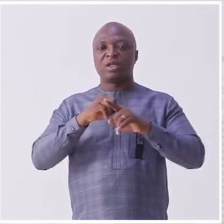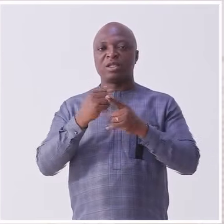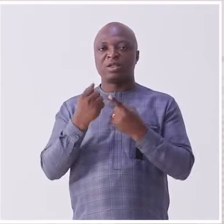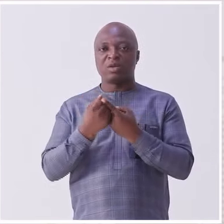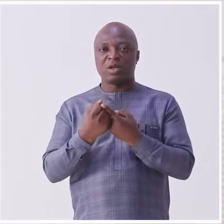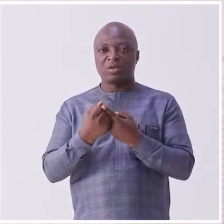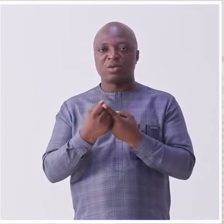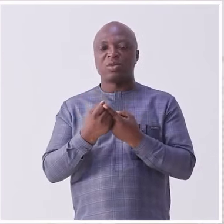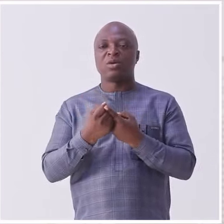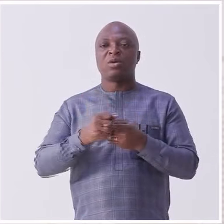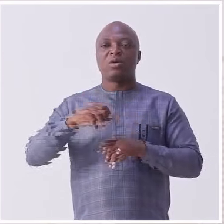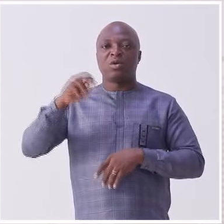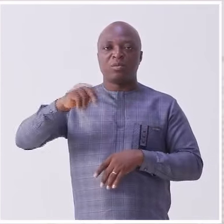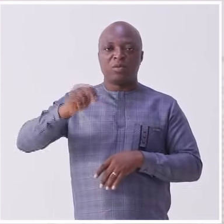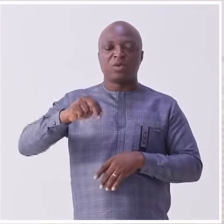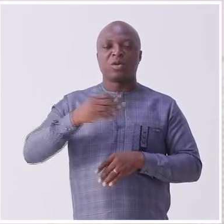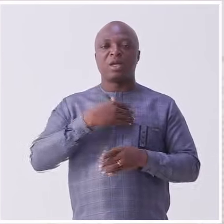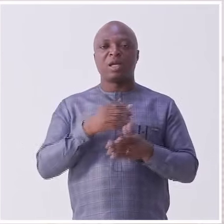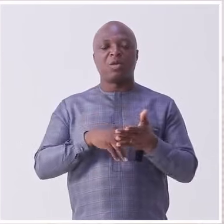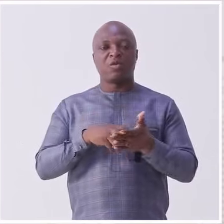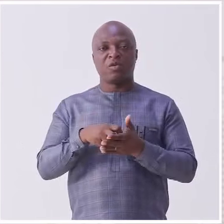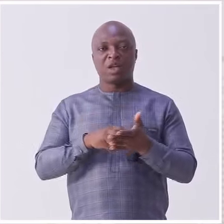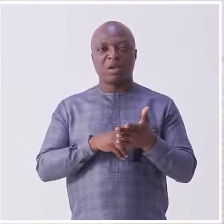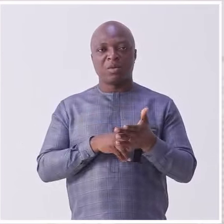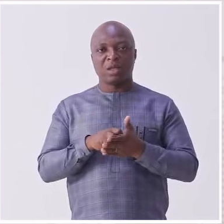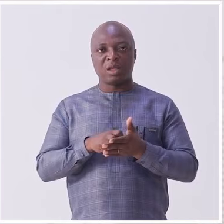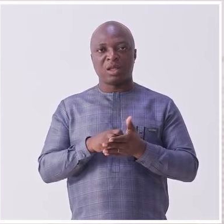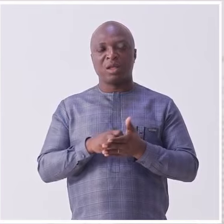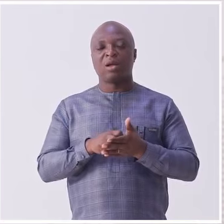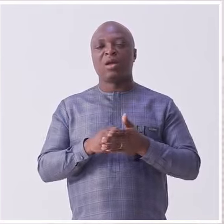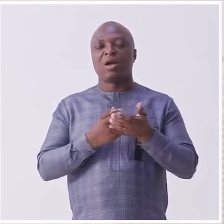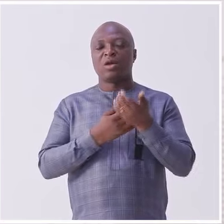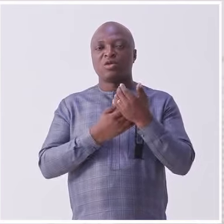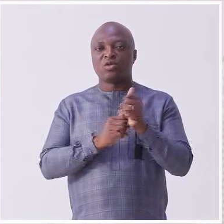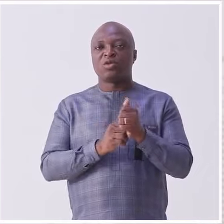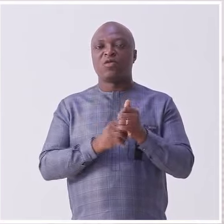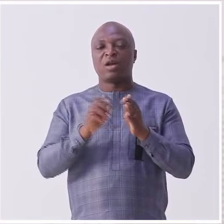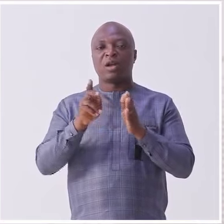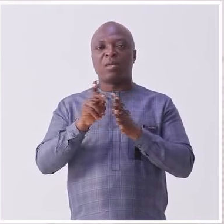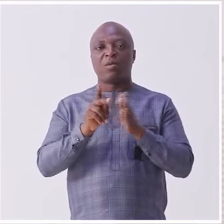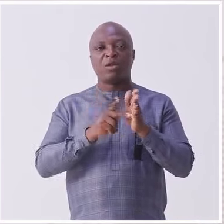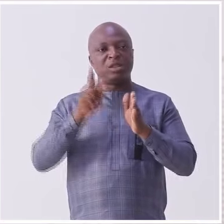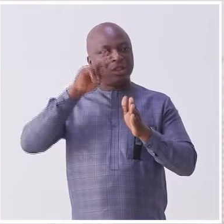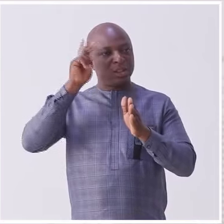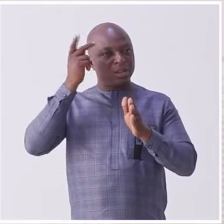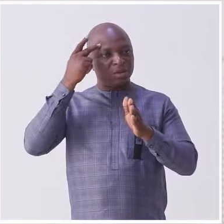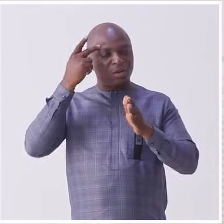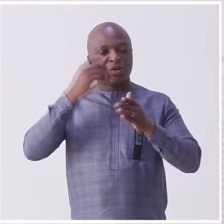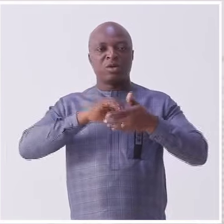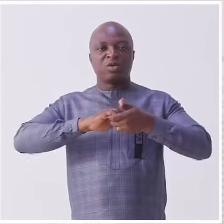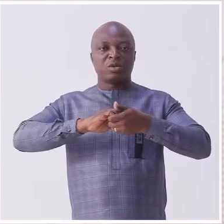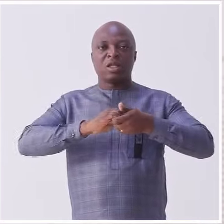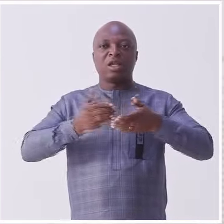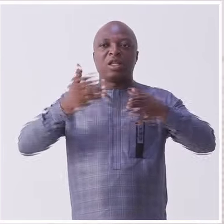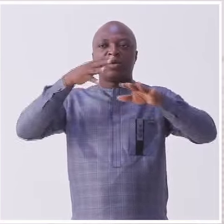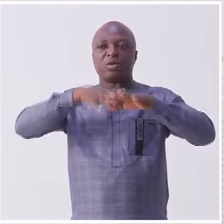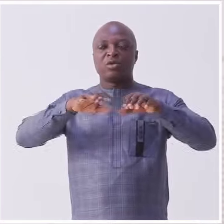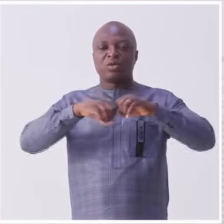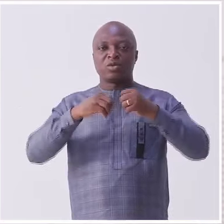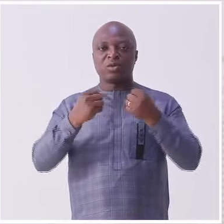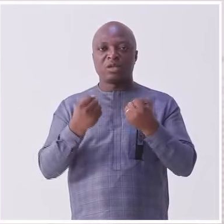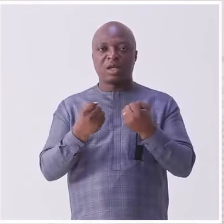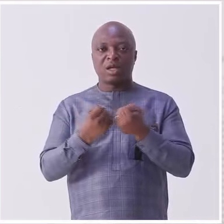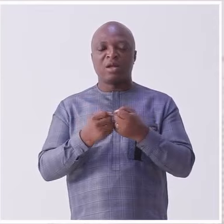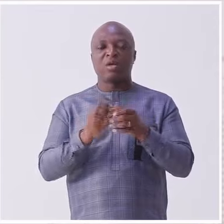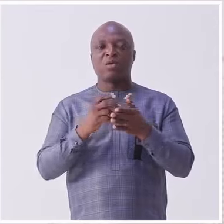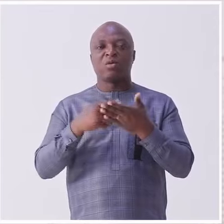situations d'indigence et de vulnérabilité, conformément à la politique de solidarité et d'inclusion sociale